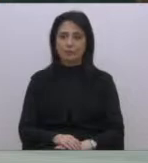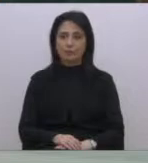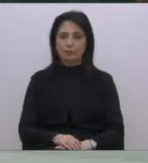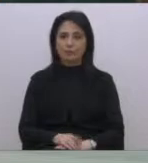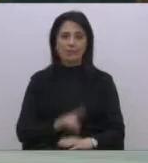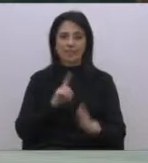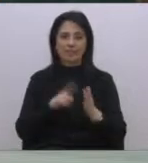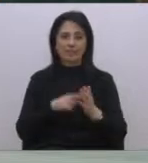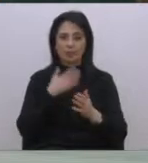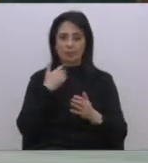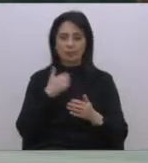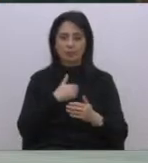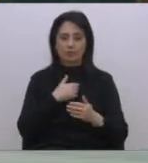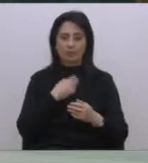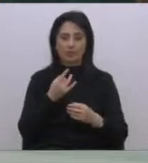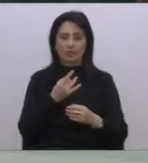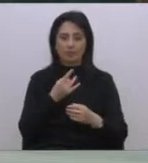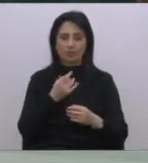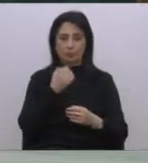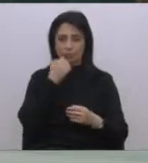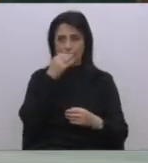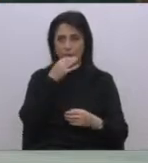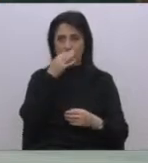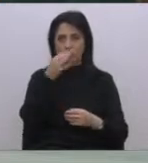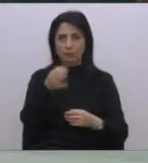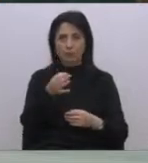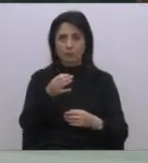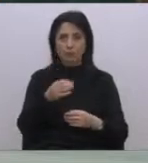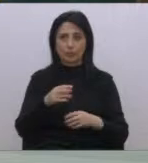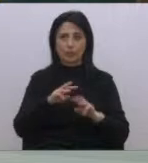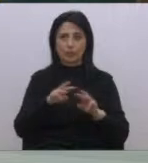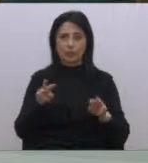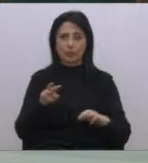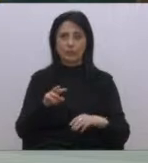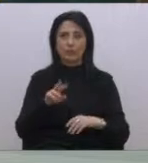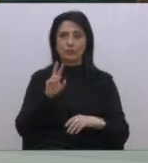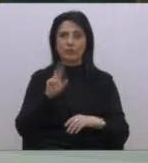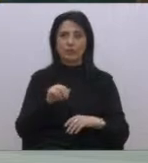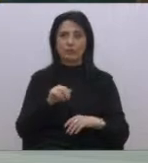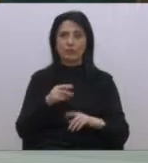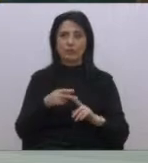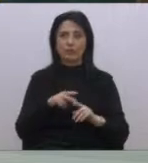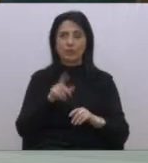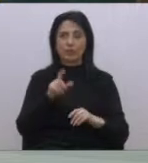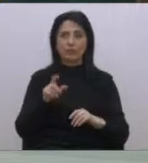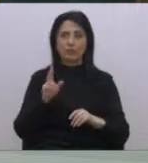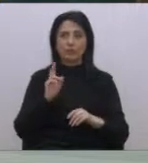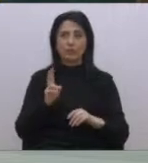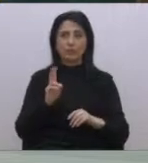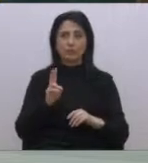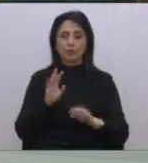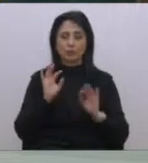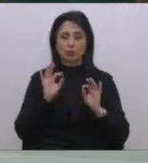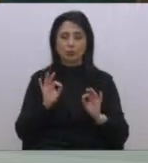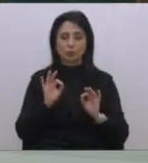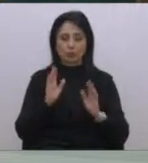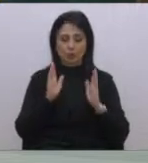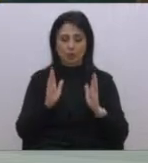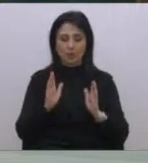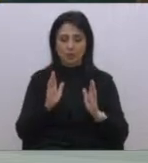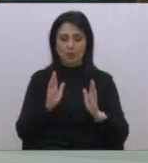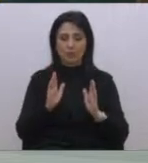Kitchovara Maxu, brot, minde Kidevert, Helmat, doba utram, samine sustav, imada mia neps, romanmas, sorat gasas